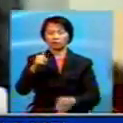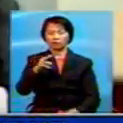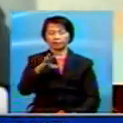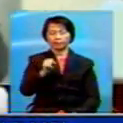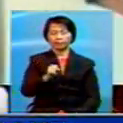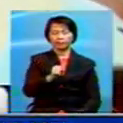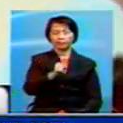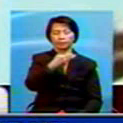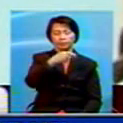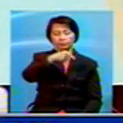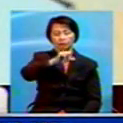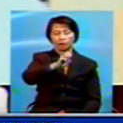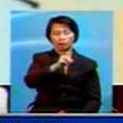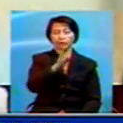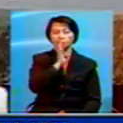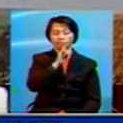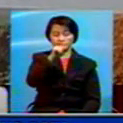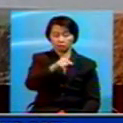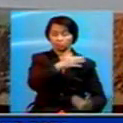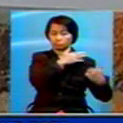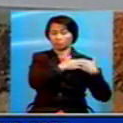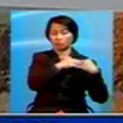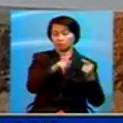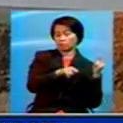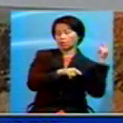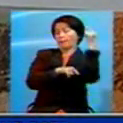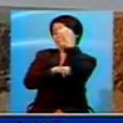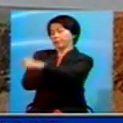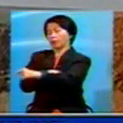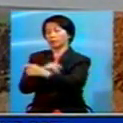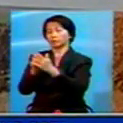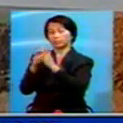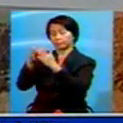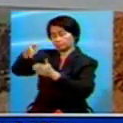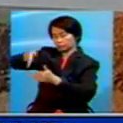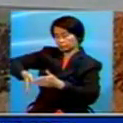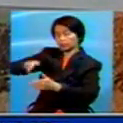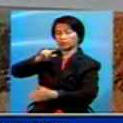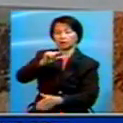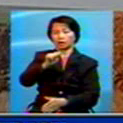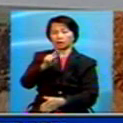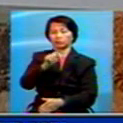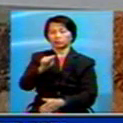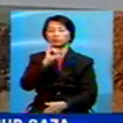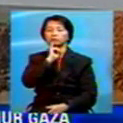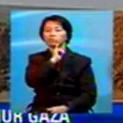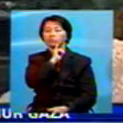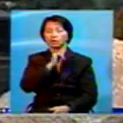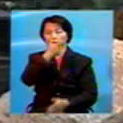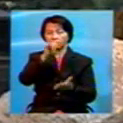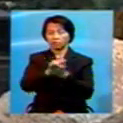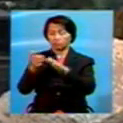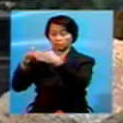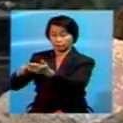Brigade izidin alkassam mendakwa mereka bertanggungjawab melancarkan serangan itu di pintu sempadan Gaza Israel Ia adalah